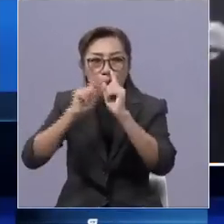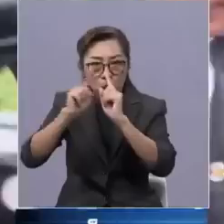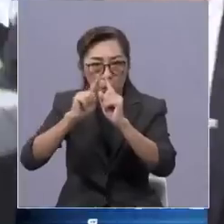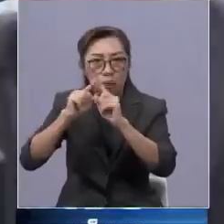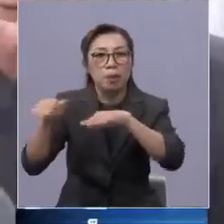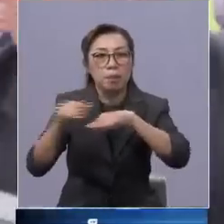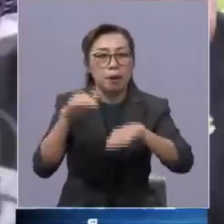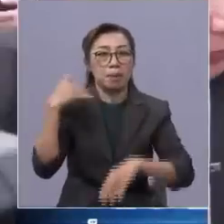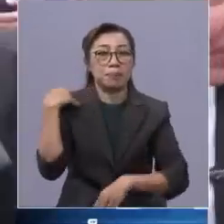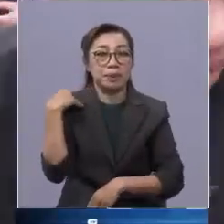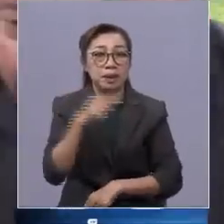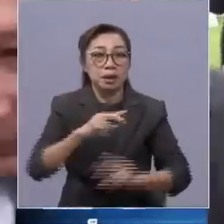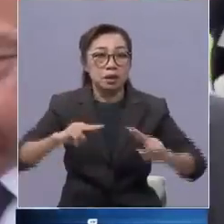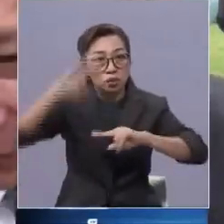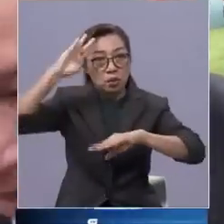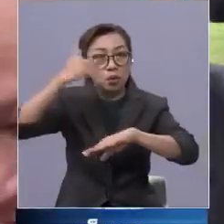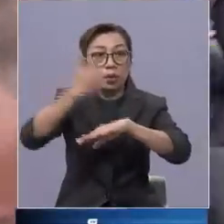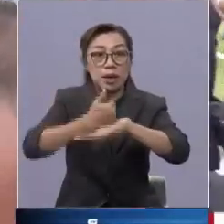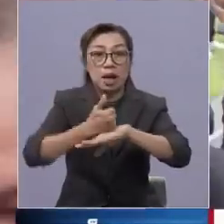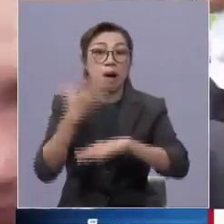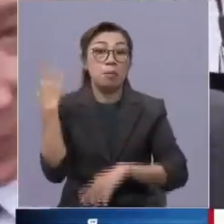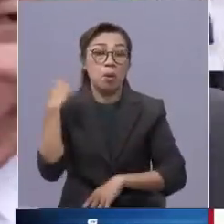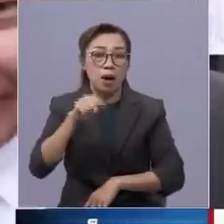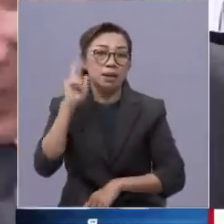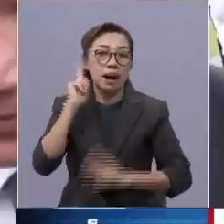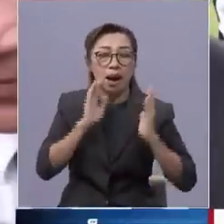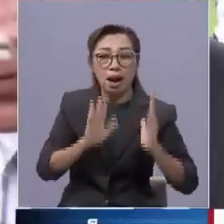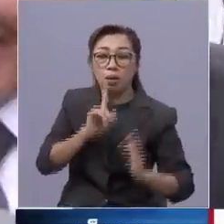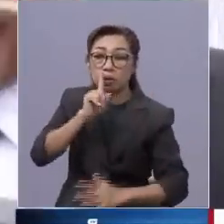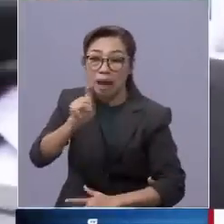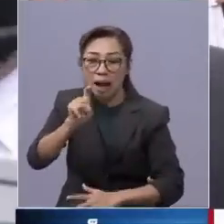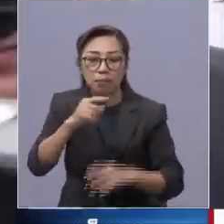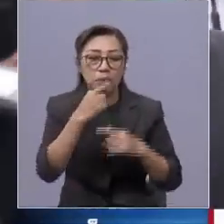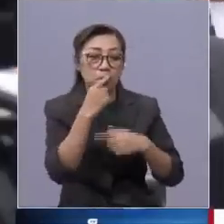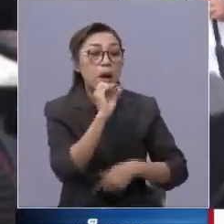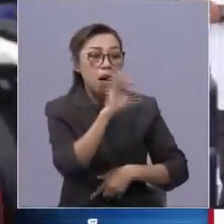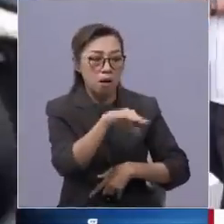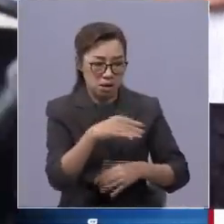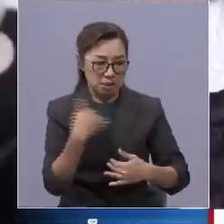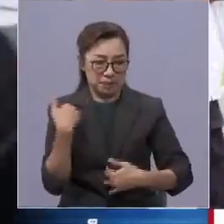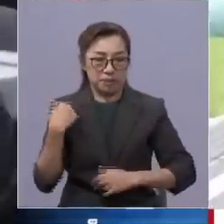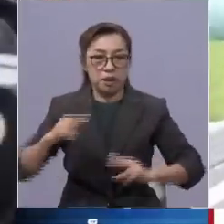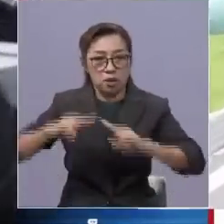ฐมนตรีว่าการกระทรวงกลาโหมเมื่อวานให้สัมภาษณ์นะครับบอกว่าเดี๋ยวจะเข้าปฏิบัติ